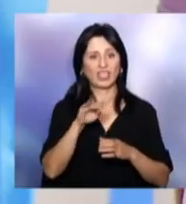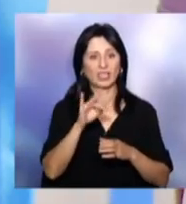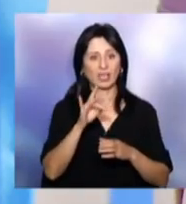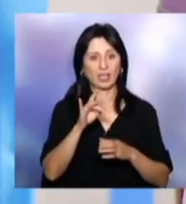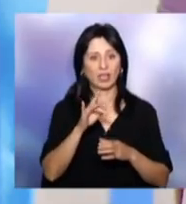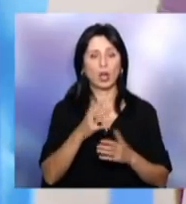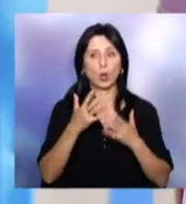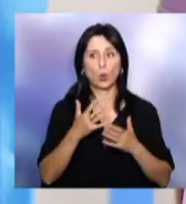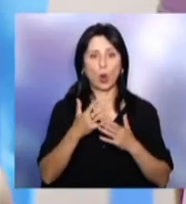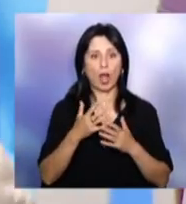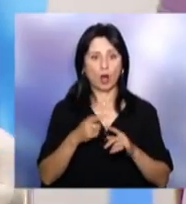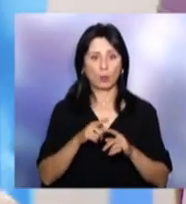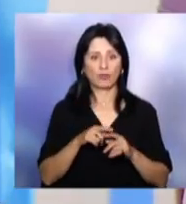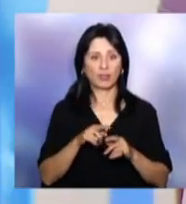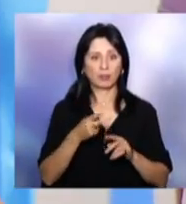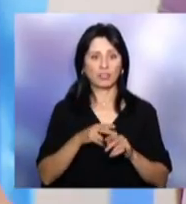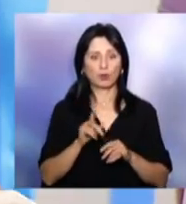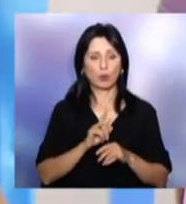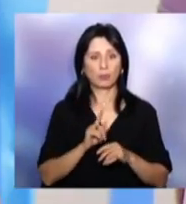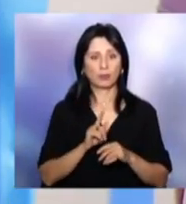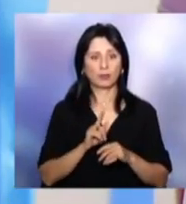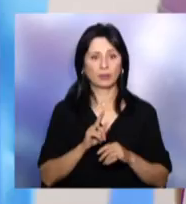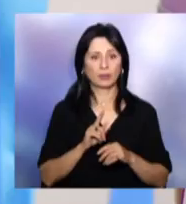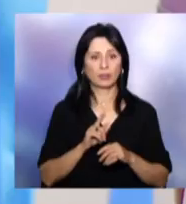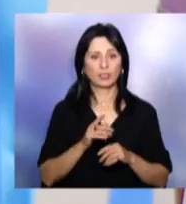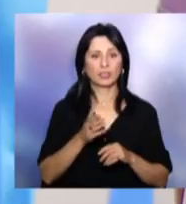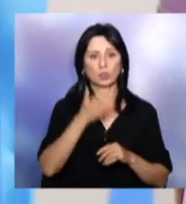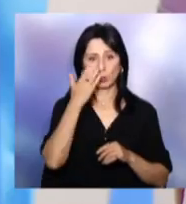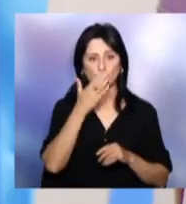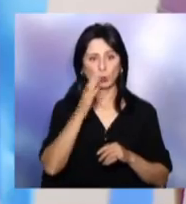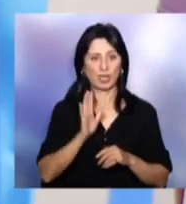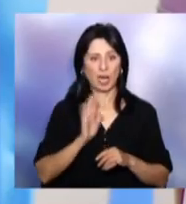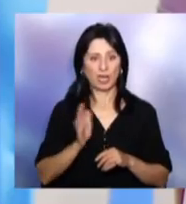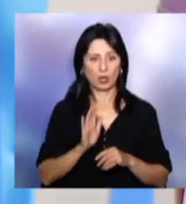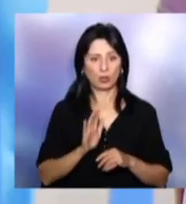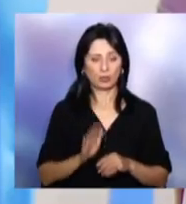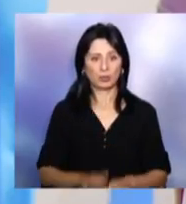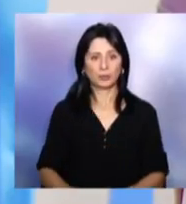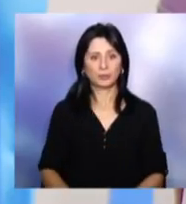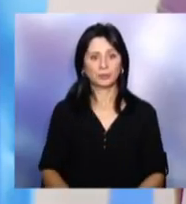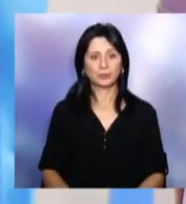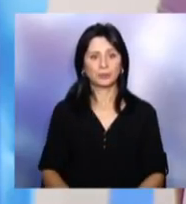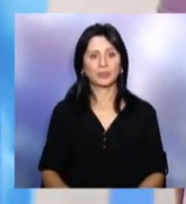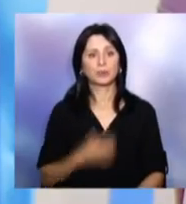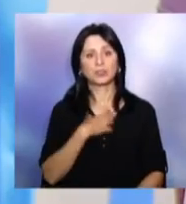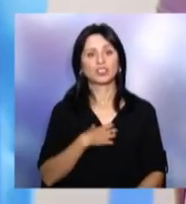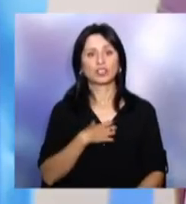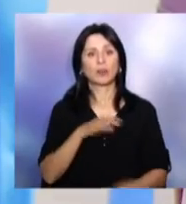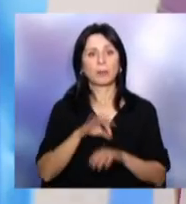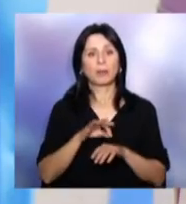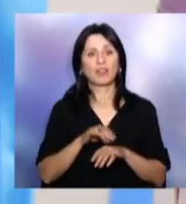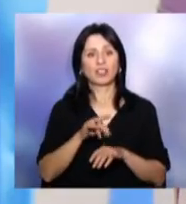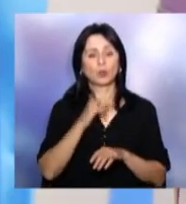რომ უხერხულობის თავიდან ასაცილებლად იმისთვის რომ სუნი არ იყოს. ამავე დროს მნიშვნელოვანია